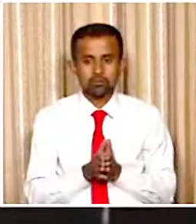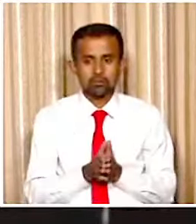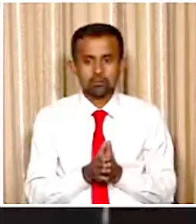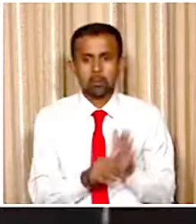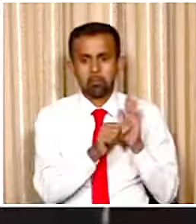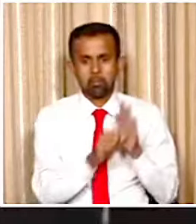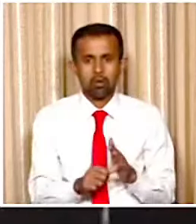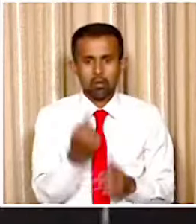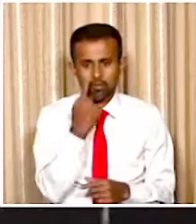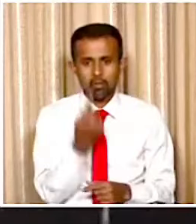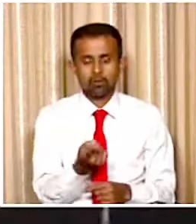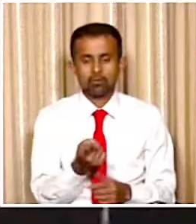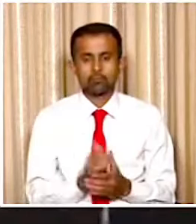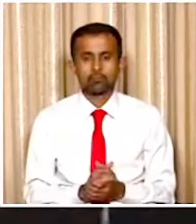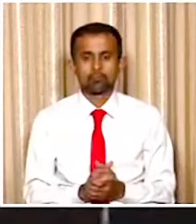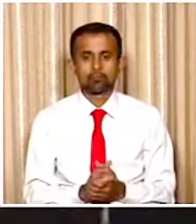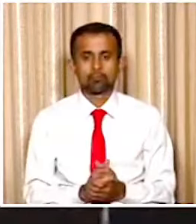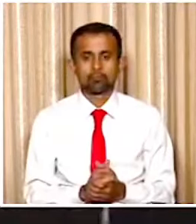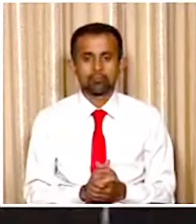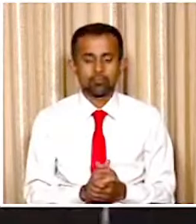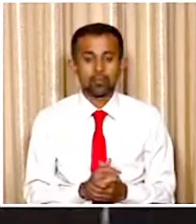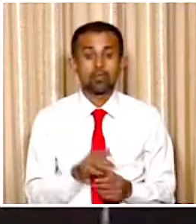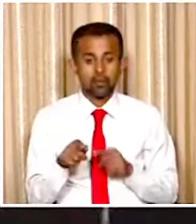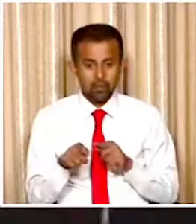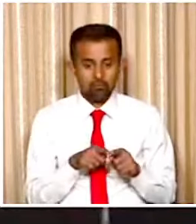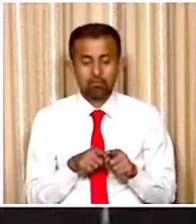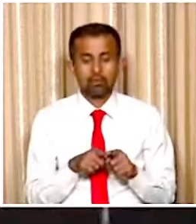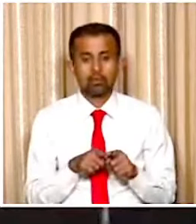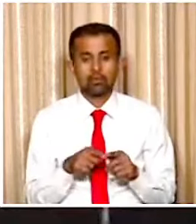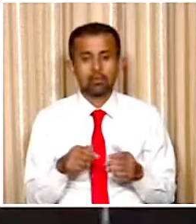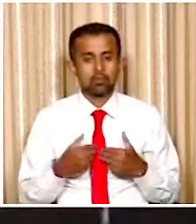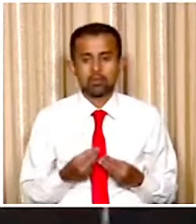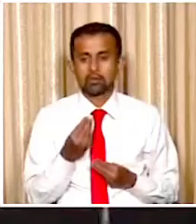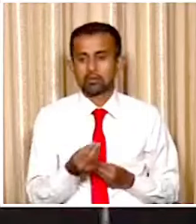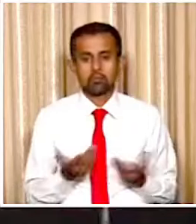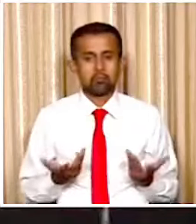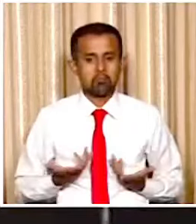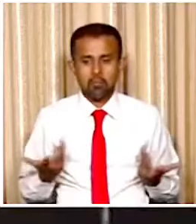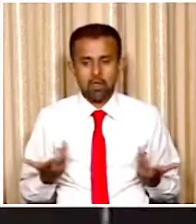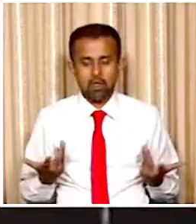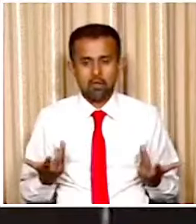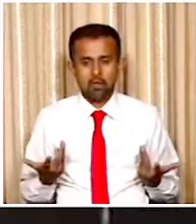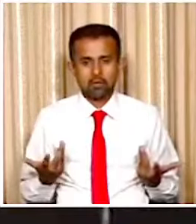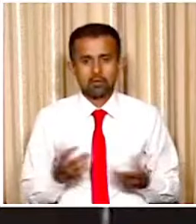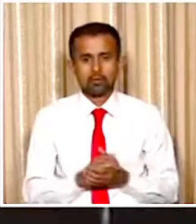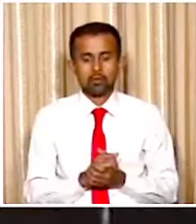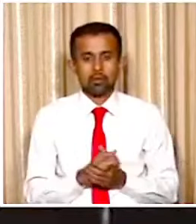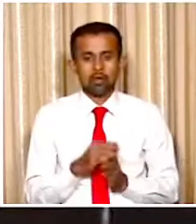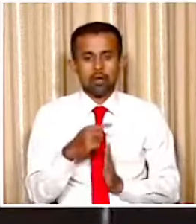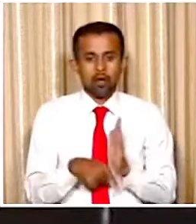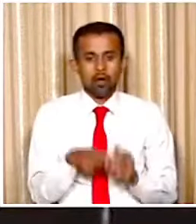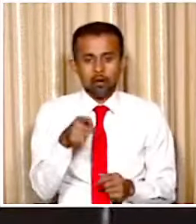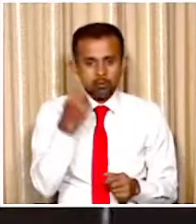අපි දකිනවා ඒ නිසා ගරු සභාපතිතුමනි එවැනි තත්ත්වයන් වලට අපිට ඉඩ දෙන්න බෑ හැබැයි මේ රටේ ඔබ